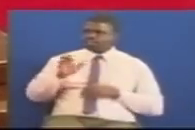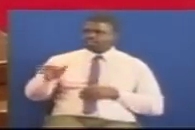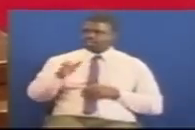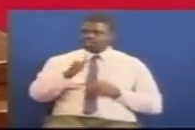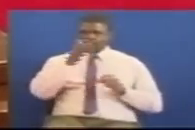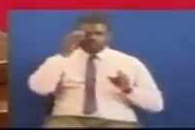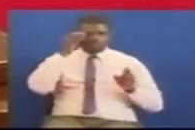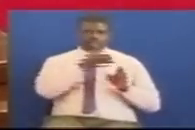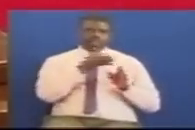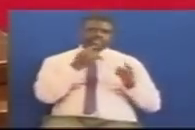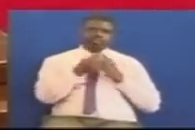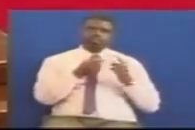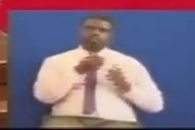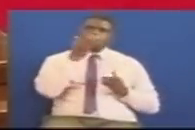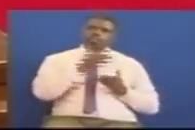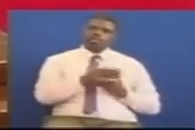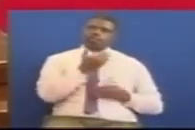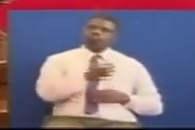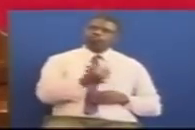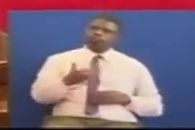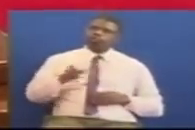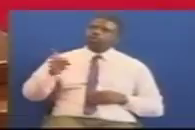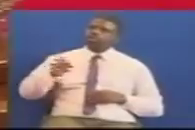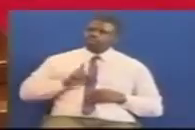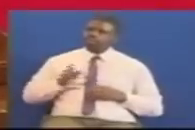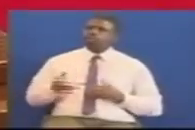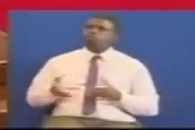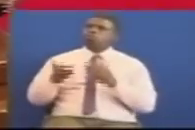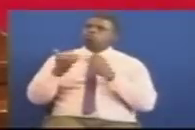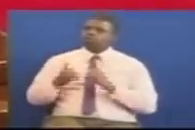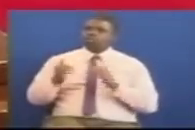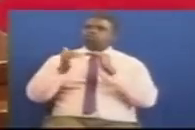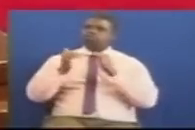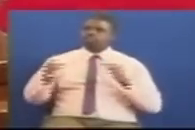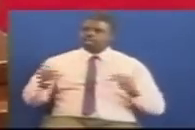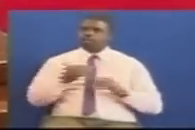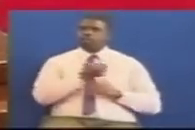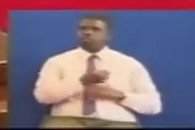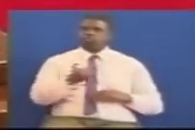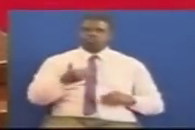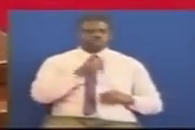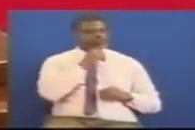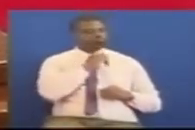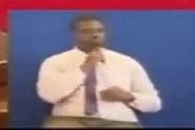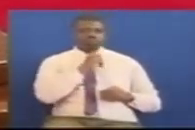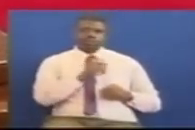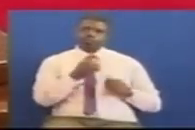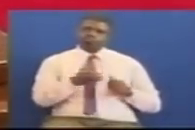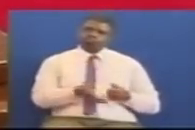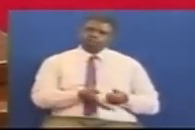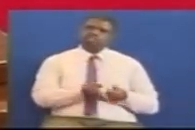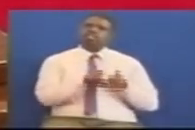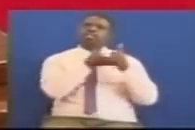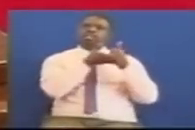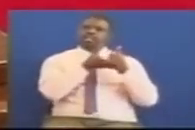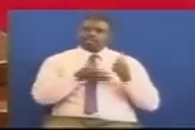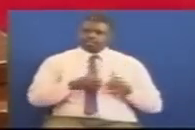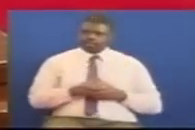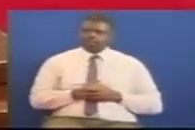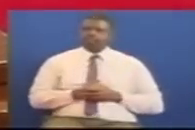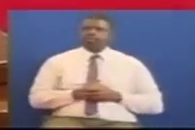katika ukweli kwamba mtoto wa kike ana uwezo sawa na mtoto wa kiume. Kwa hiyo tuwasaidie waweze kusonga mbele.